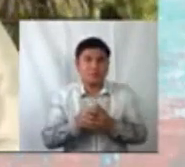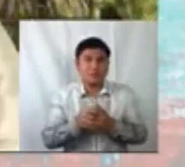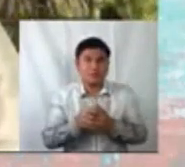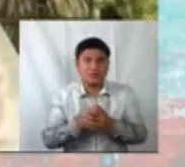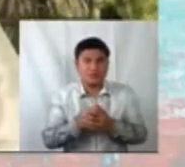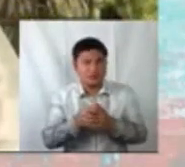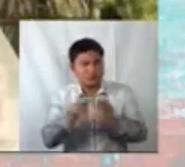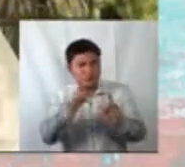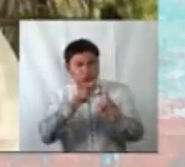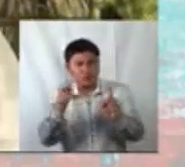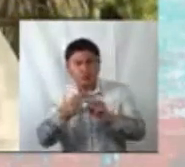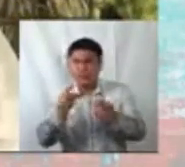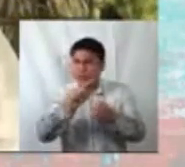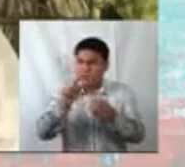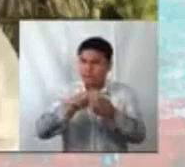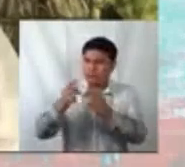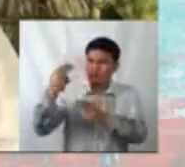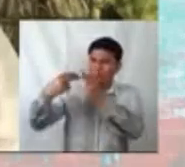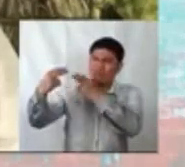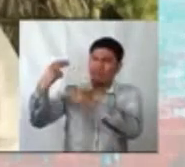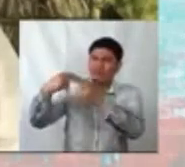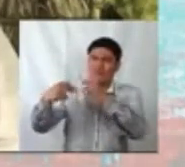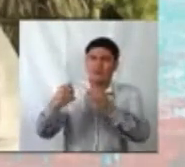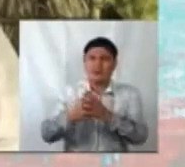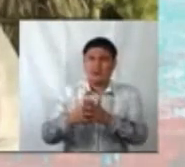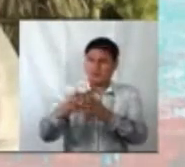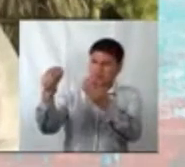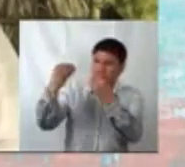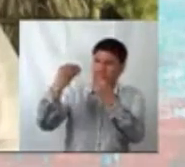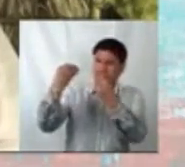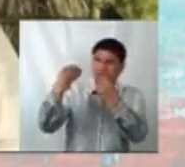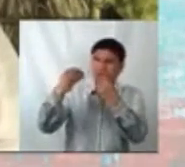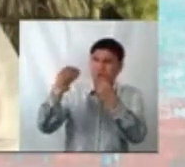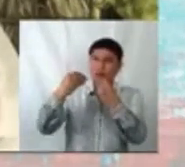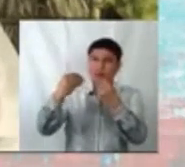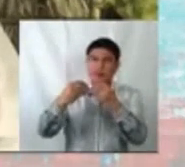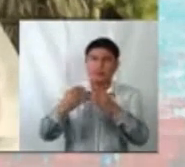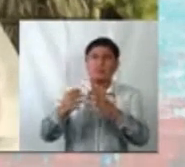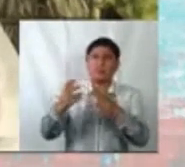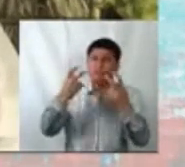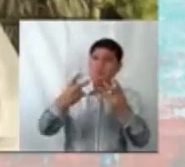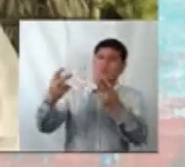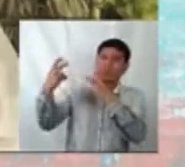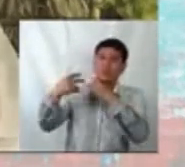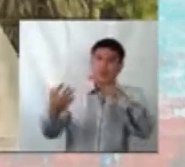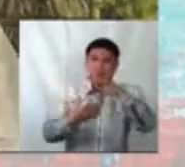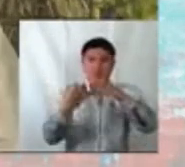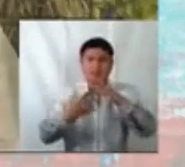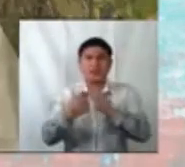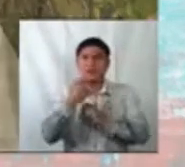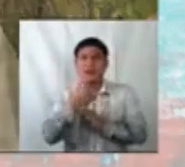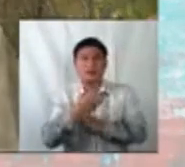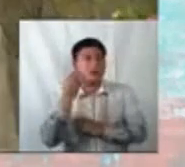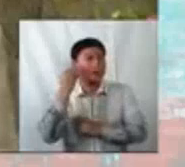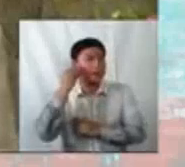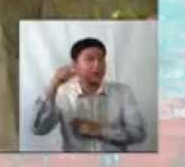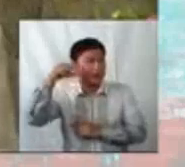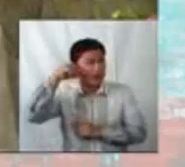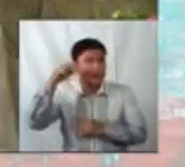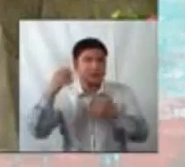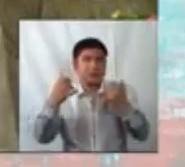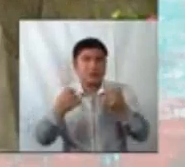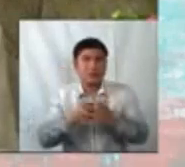mga historian, yun po yung tinuro sa amin, yung mga elementary tayo na gusto ni Manuel Quezon, na siya, I don't want to